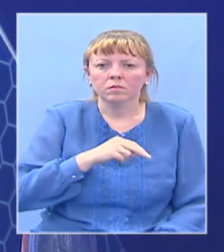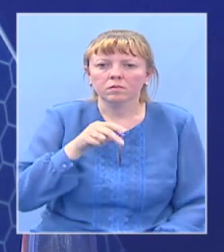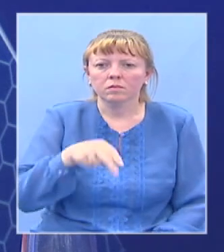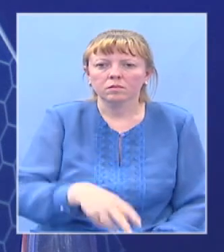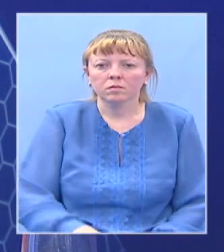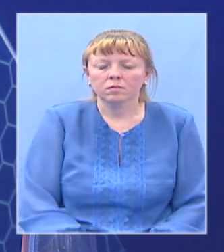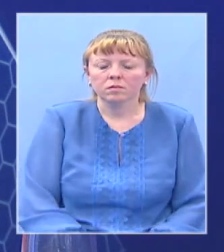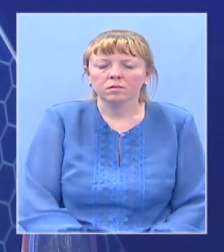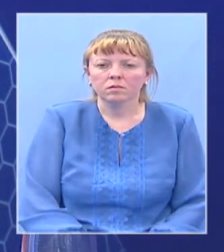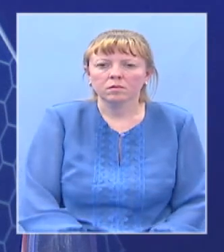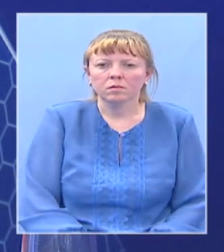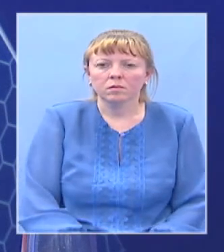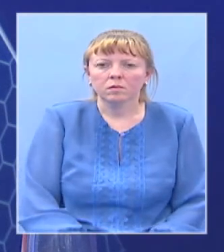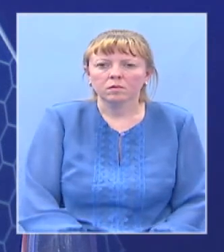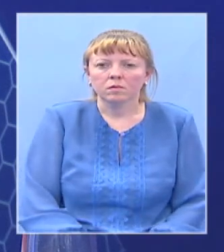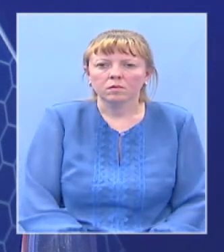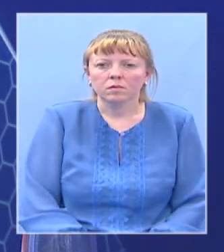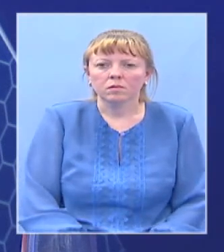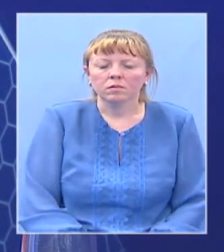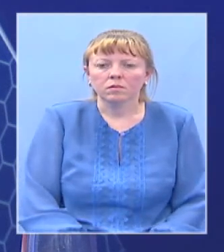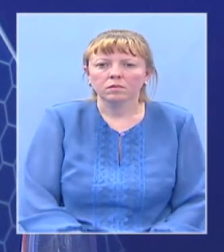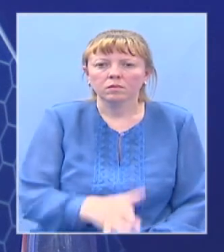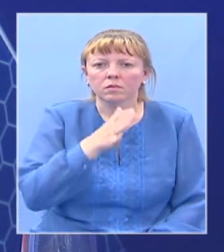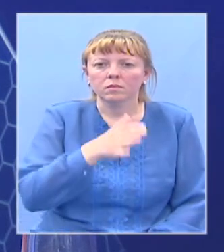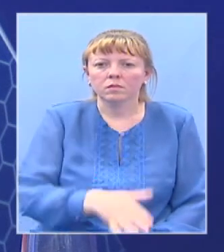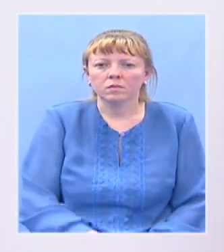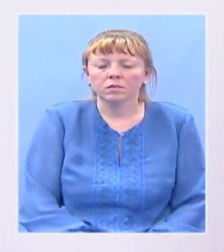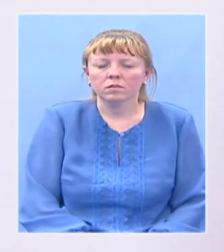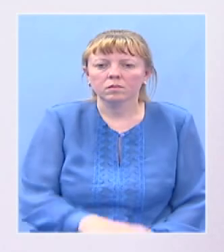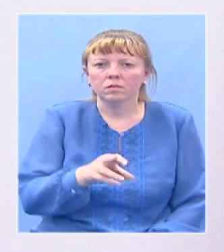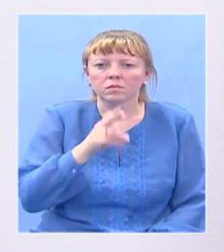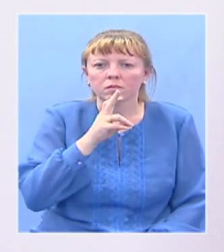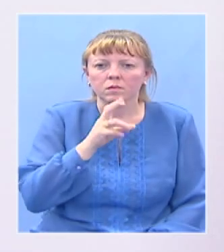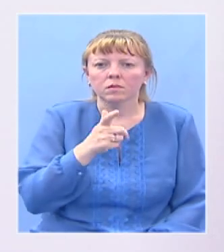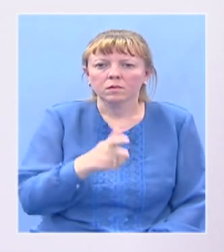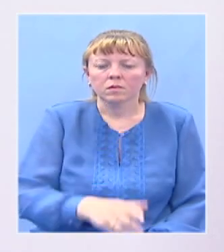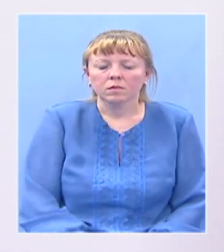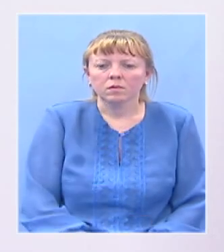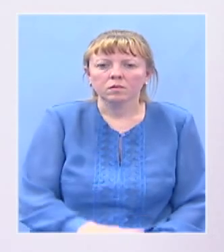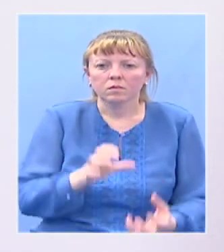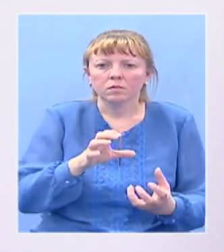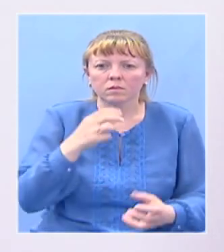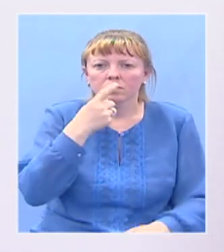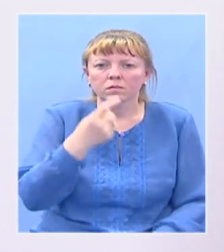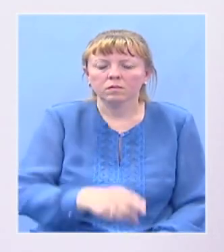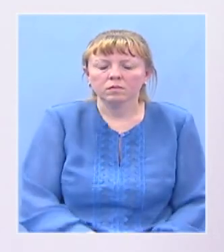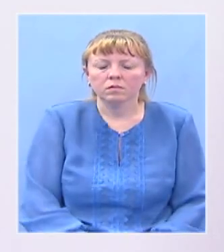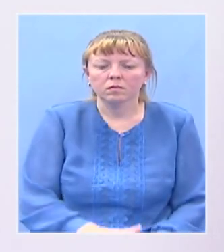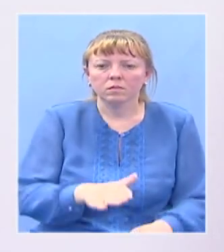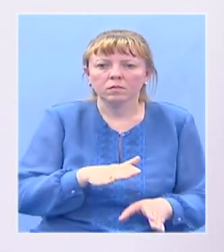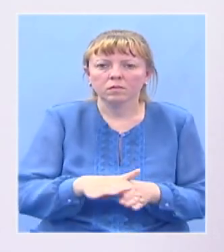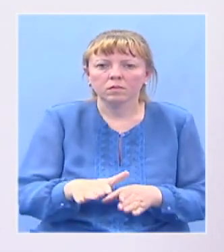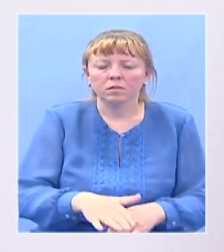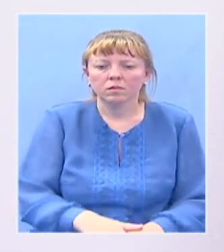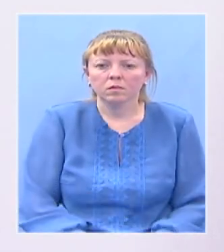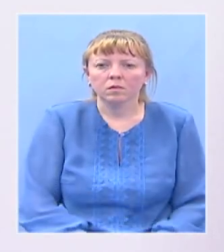пойдёт также на данное время все государственные услуги оказываемые органо транспортного контроля полностью